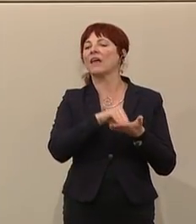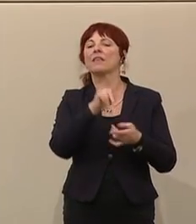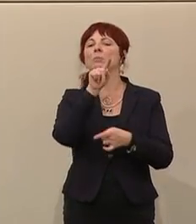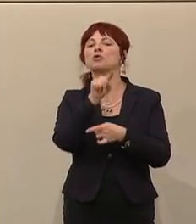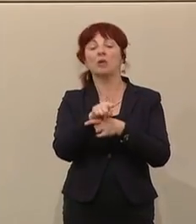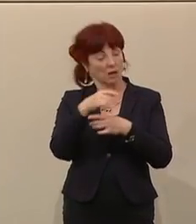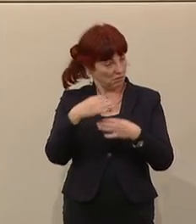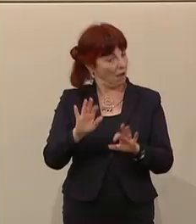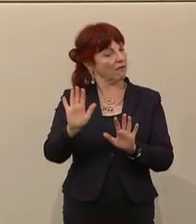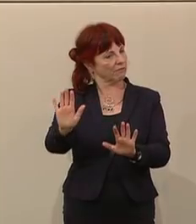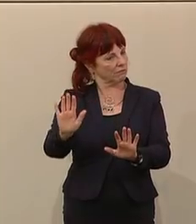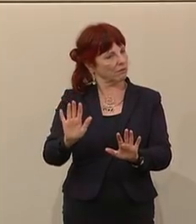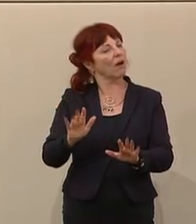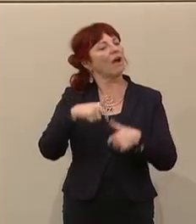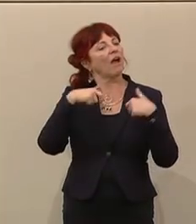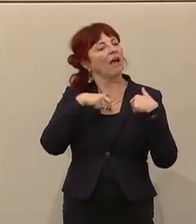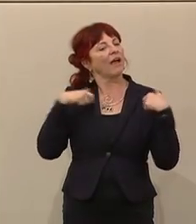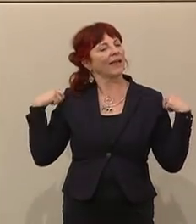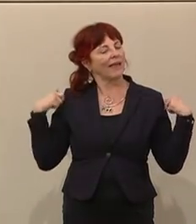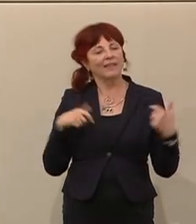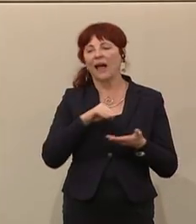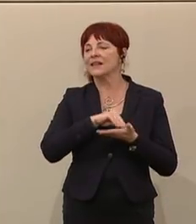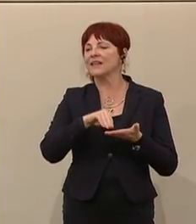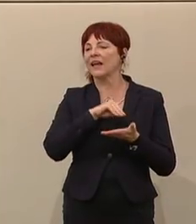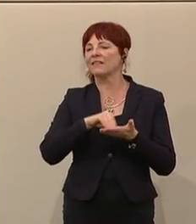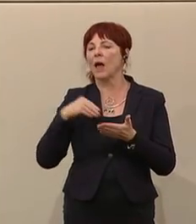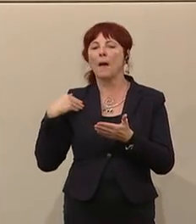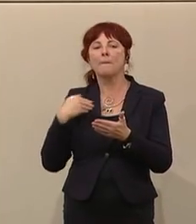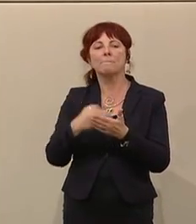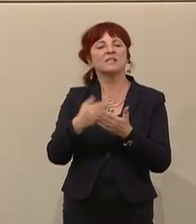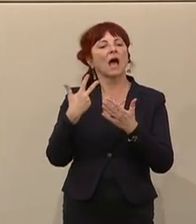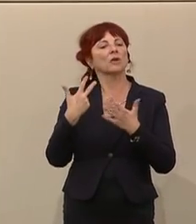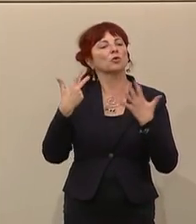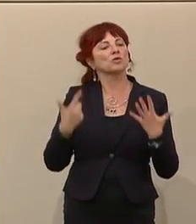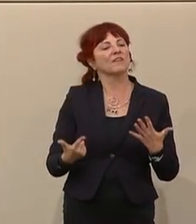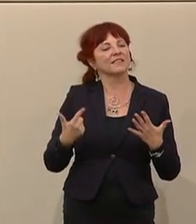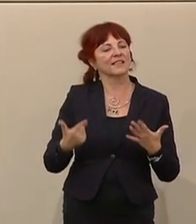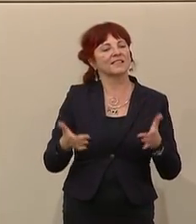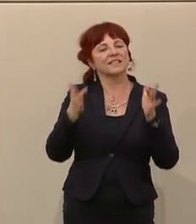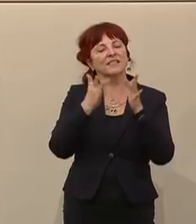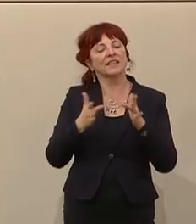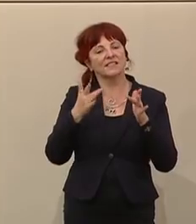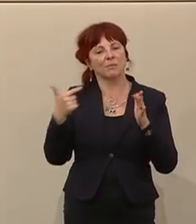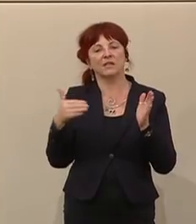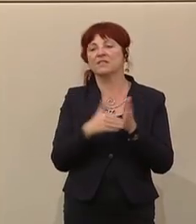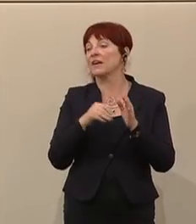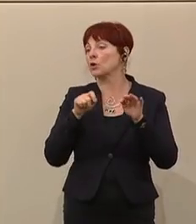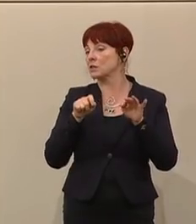eine Position des Generalsekretärs bis zum 28. Dezember letzten Jahres.